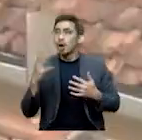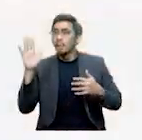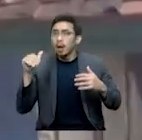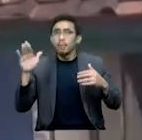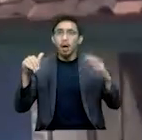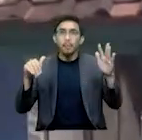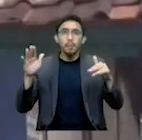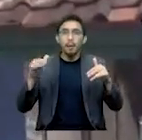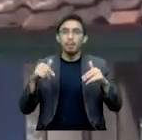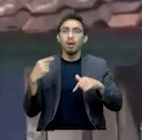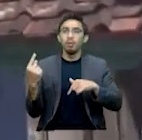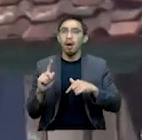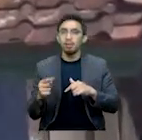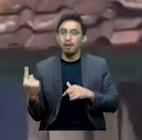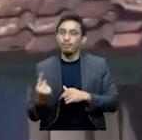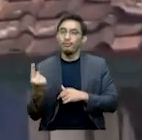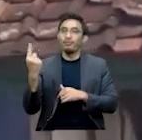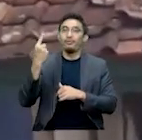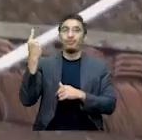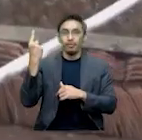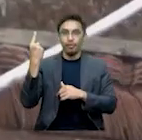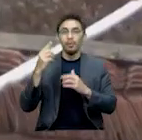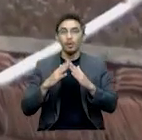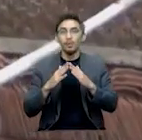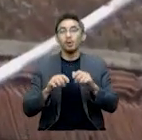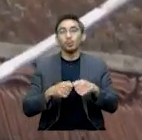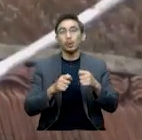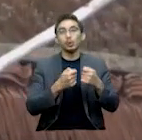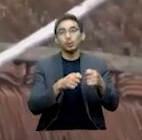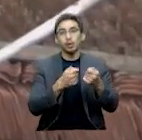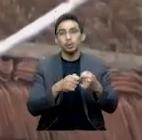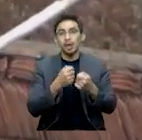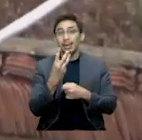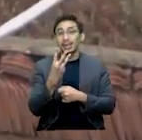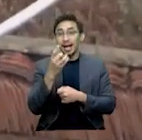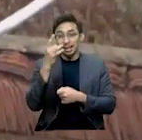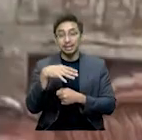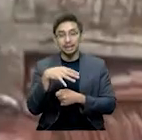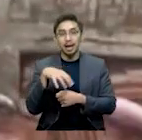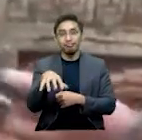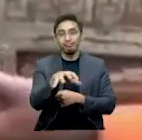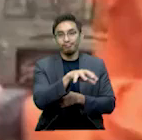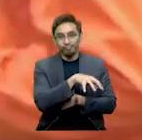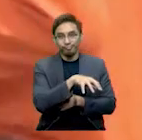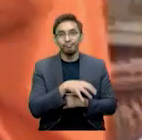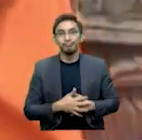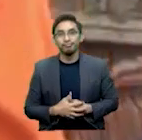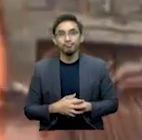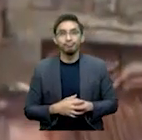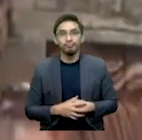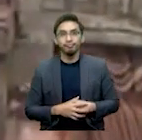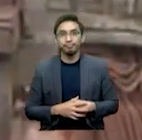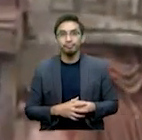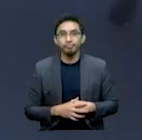tuh. Puluhan rumah warga yang rusak akibat puting beliung ini tersebar di 3 desa, yaitu Desa Tegal Panjang, Cirenghas, dan Cipurut.